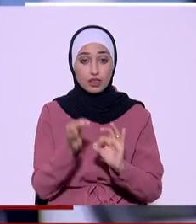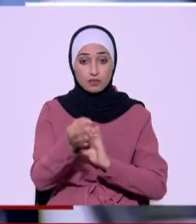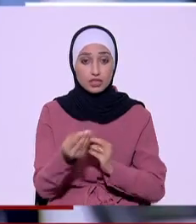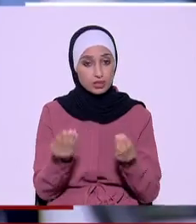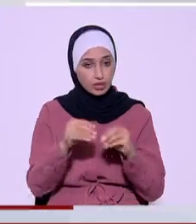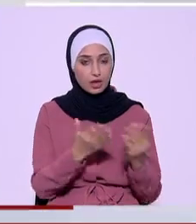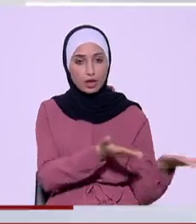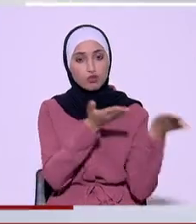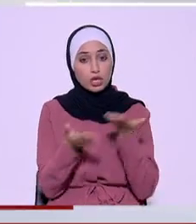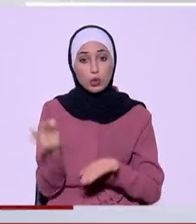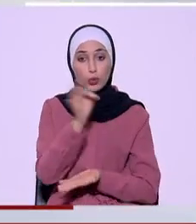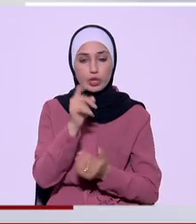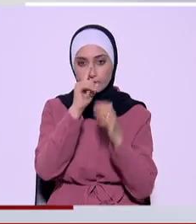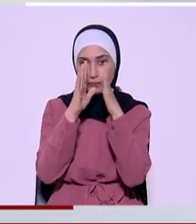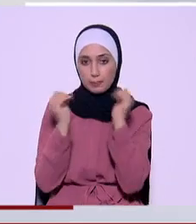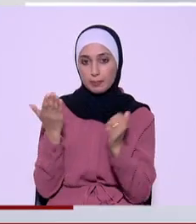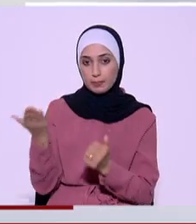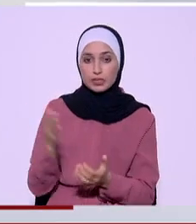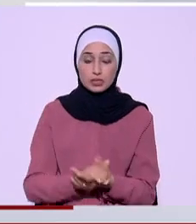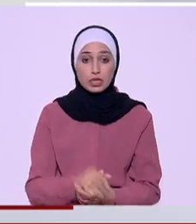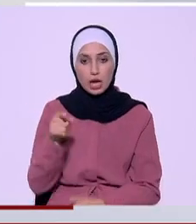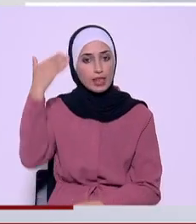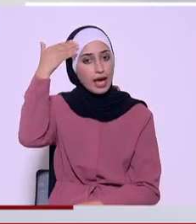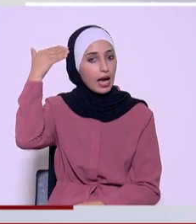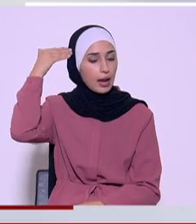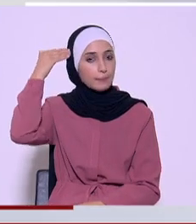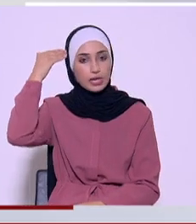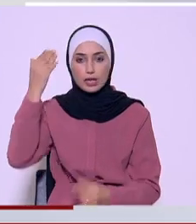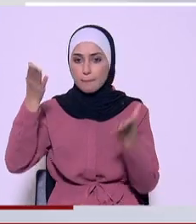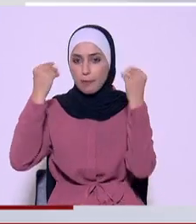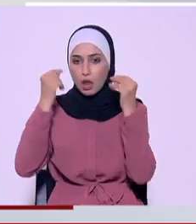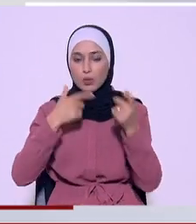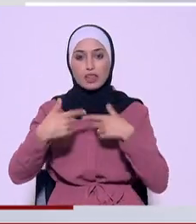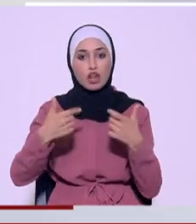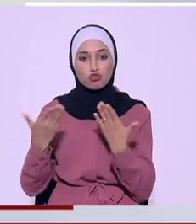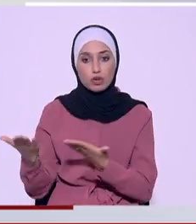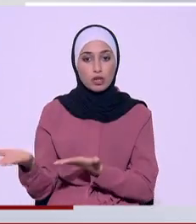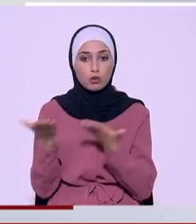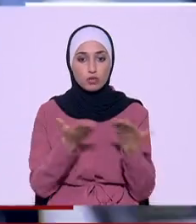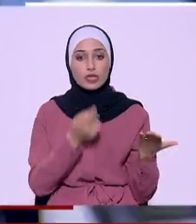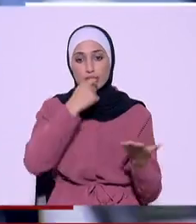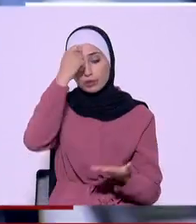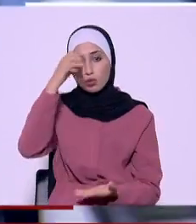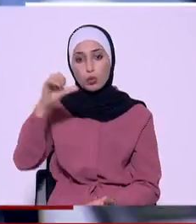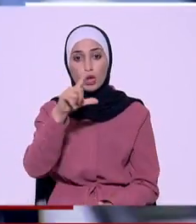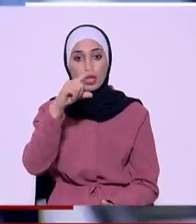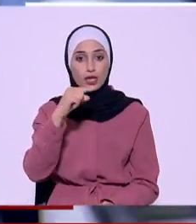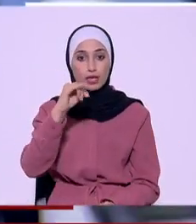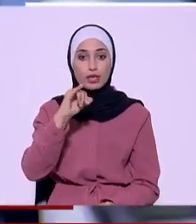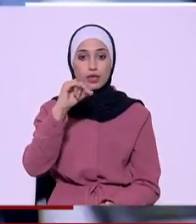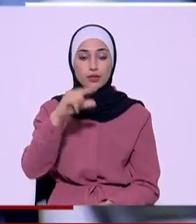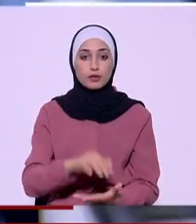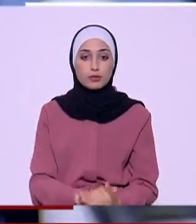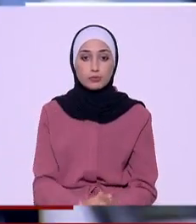والحديث أكثر ينضم إلينا من القاهرة الخبير في أمن المعلومات وليد حجاج. أهلا بك سيد حجاج. باعتقادك ما